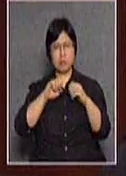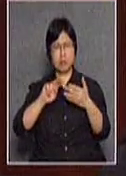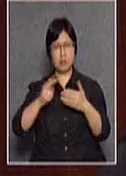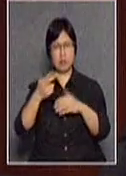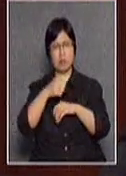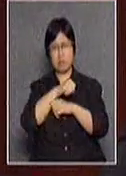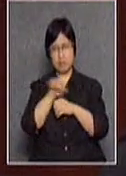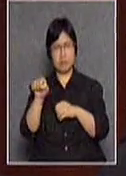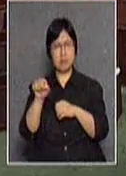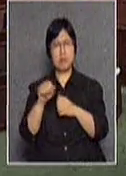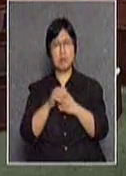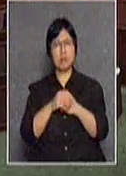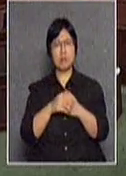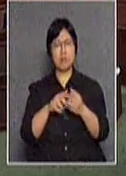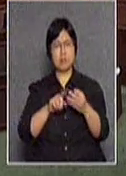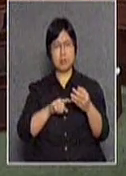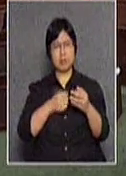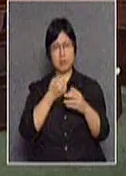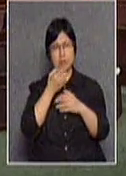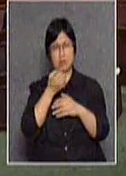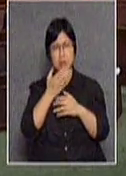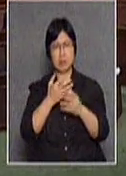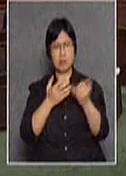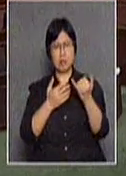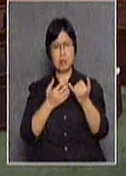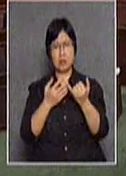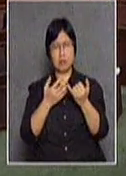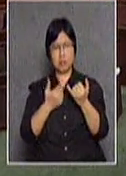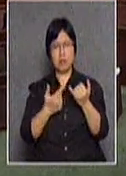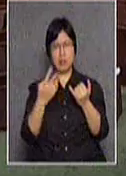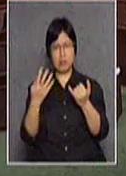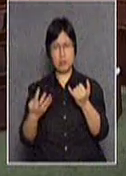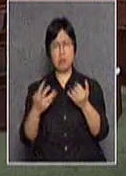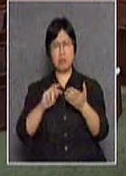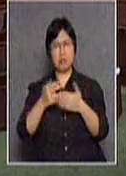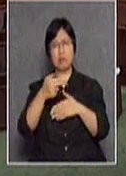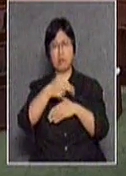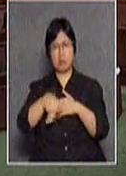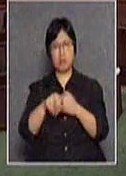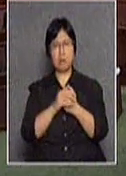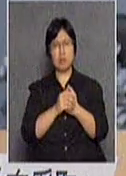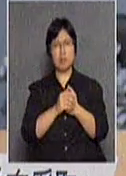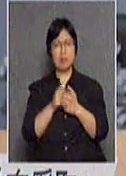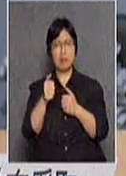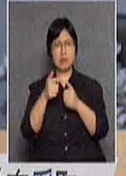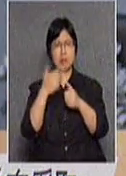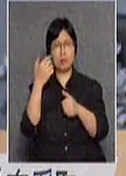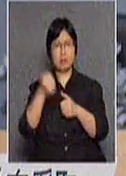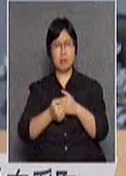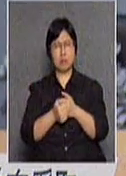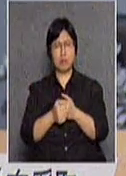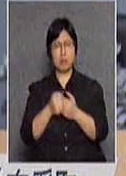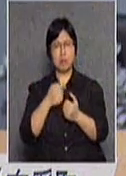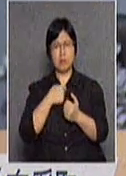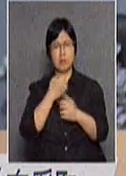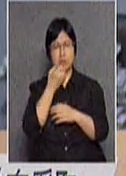否決。梁國雄議員，再請你動議684項修正案。 多謝主席，我